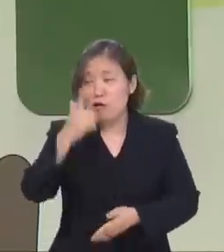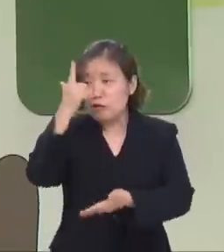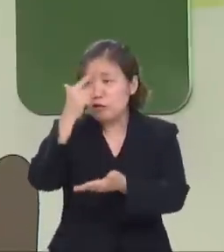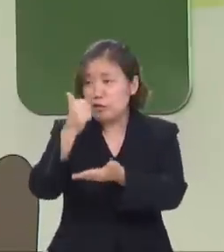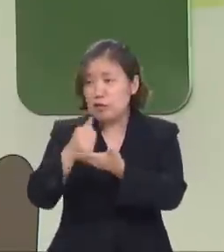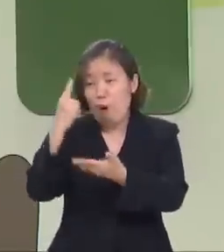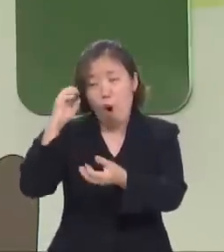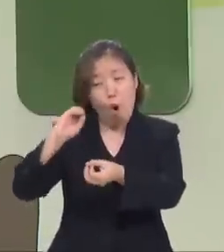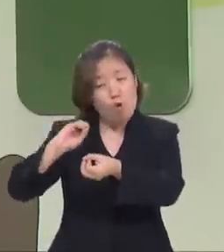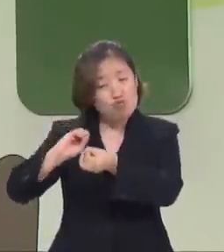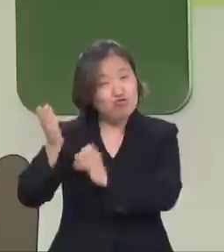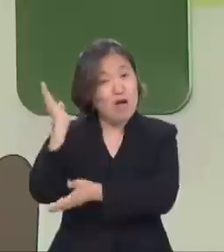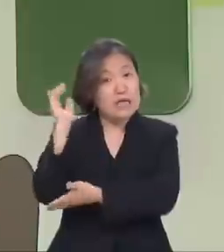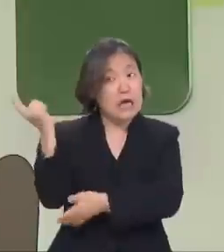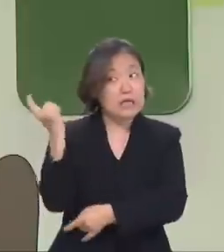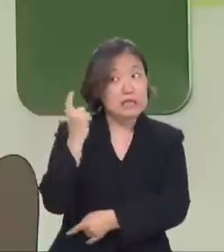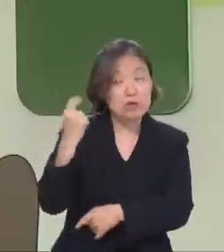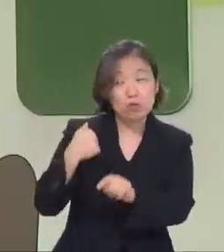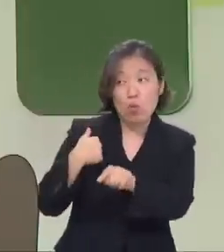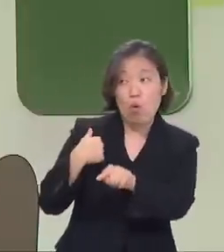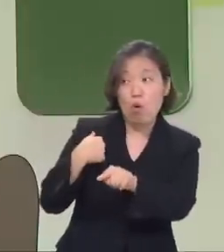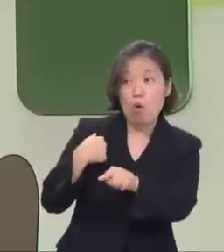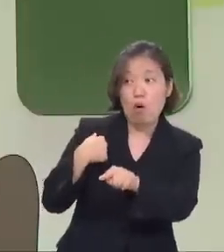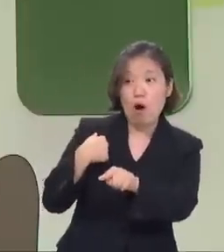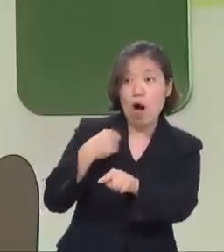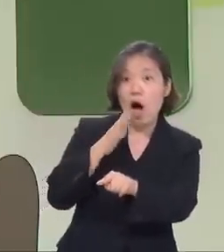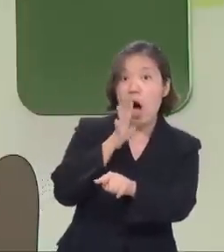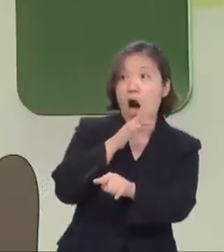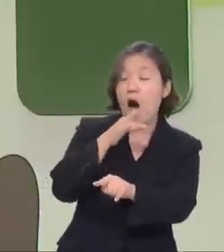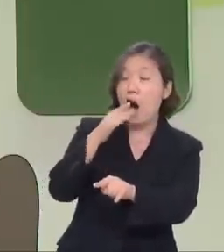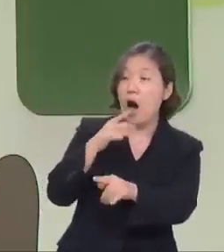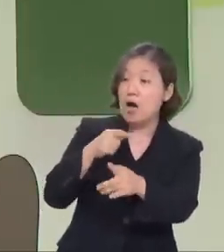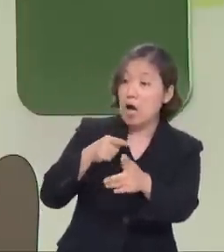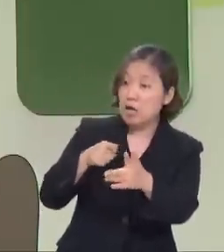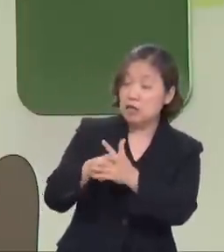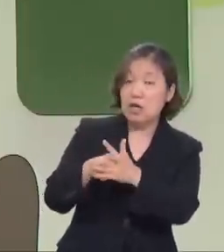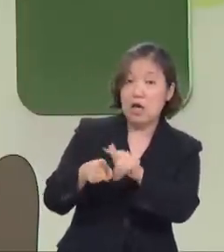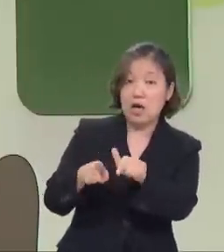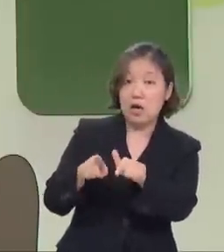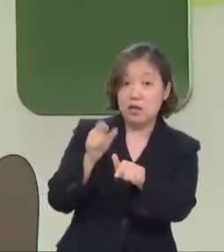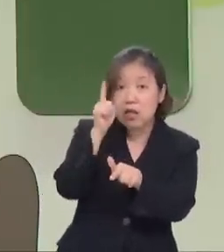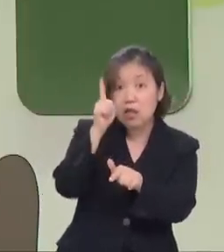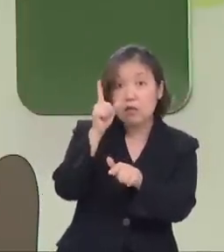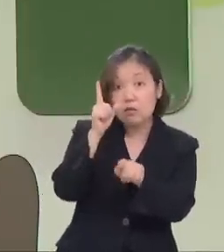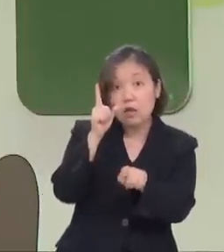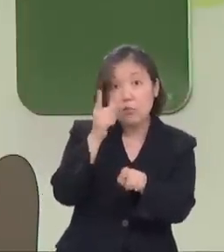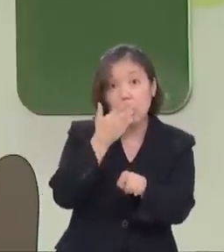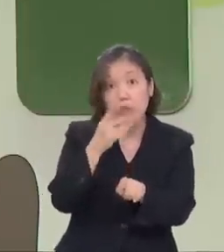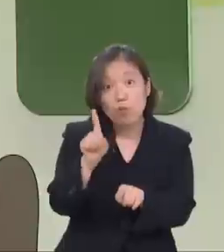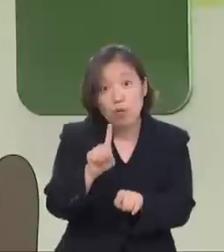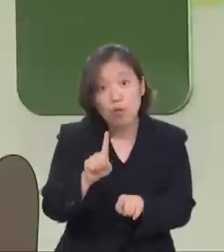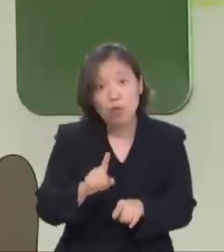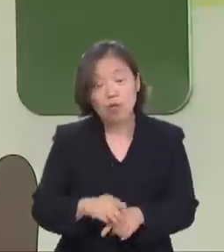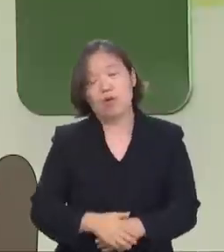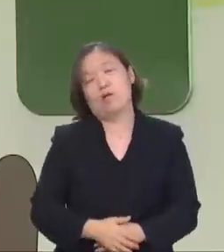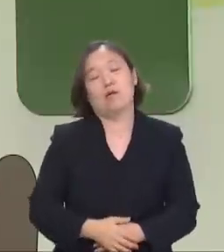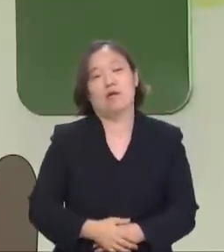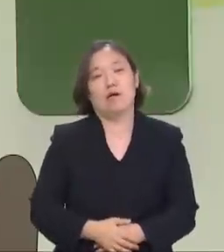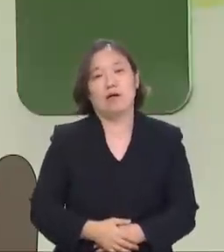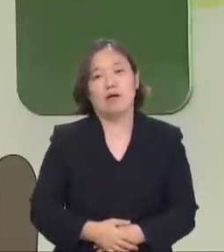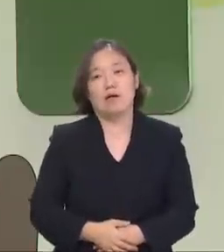표현을 그렇게 이런 이야기를 듣고 다 죽어가는 사람이 그래 맞아